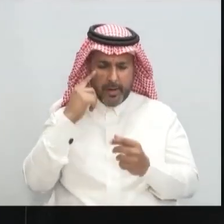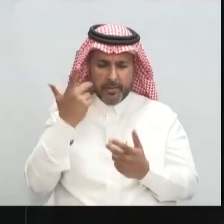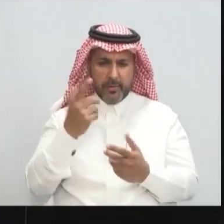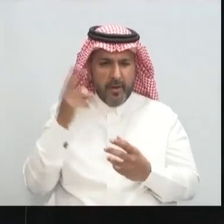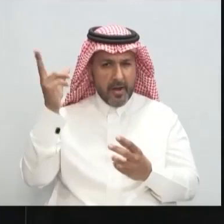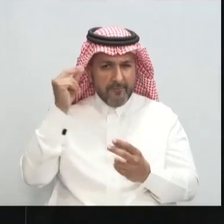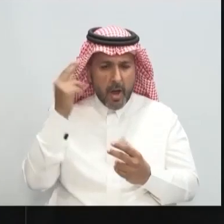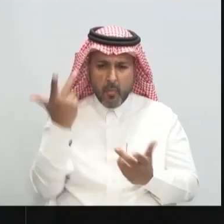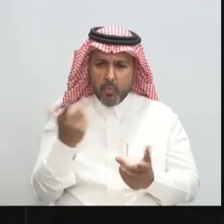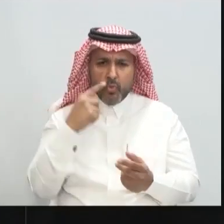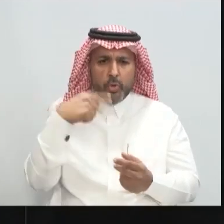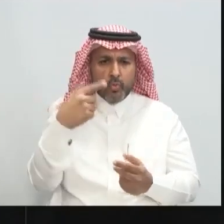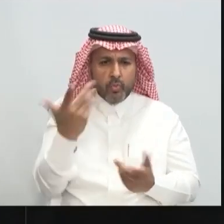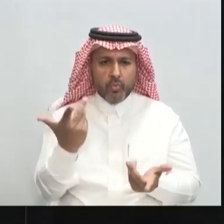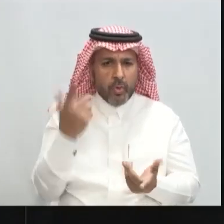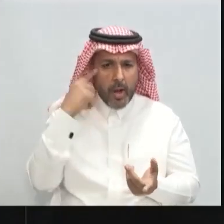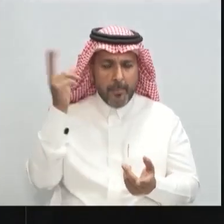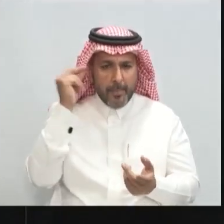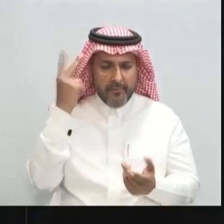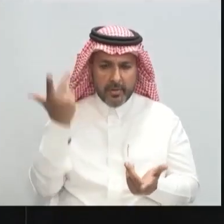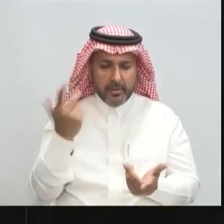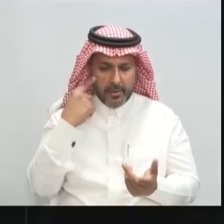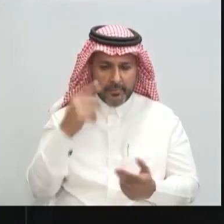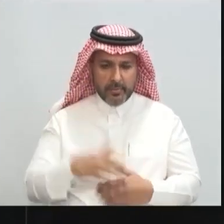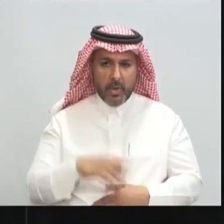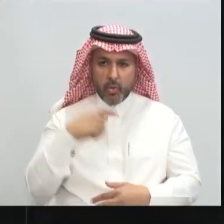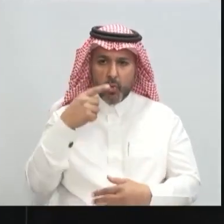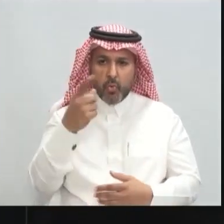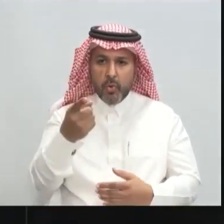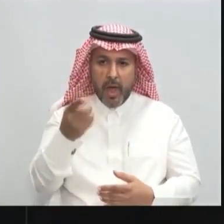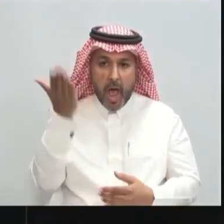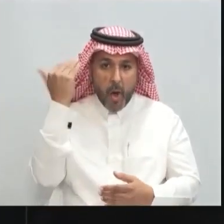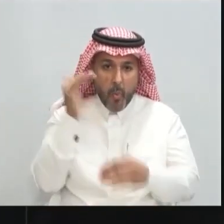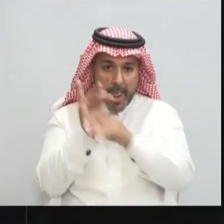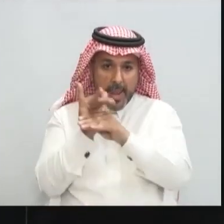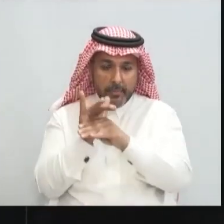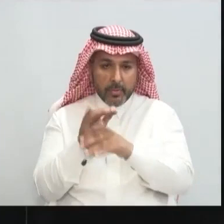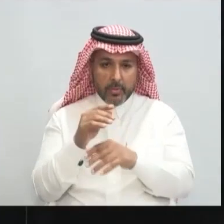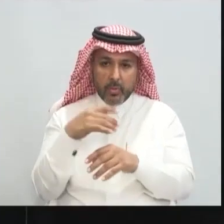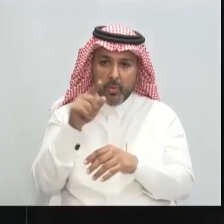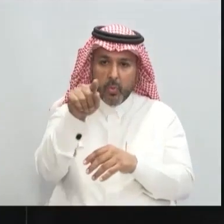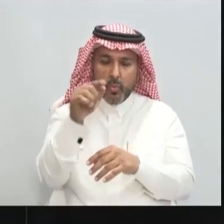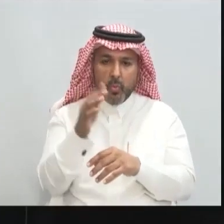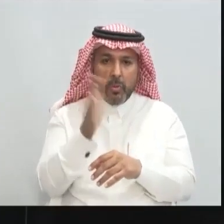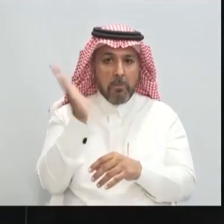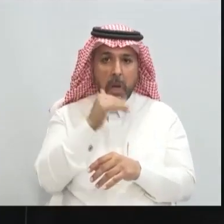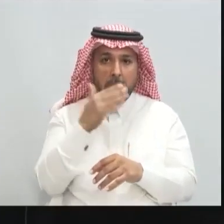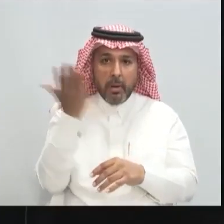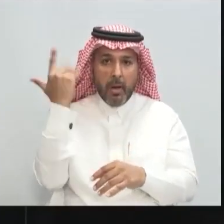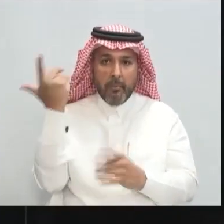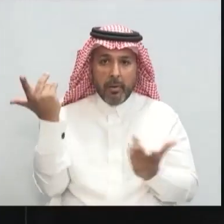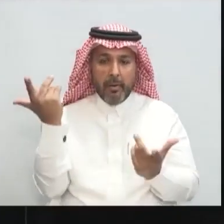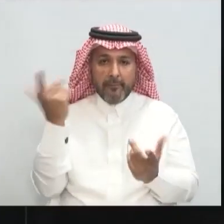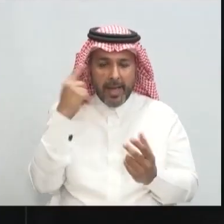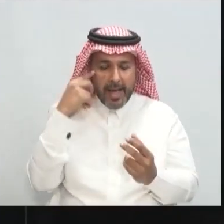السابقه ايضا انشاء قنوات تواصل رسميه لابد للمنظمه ان يكون هنالك قنوات اتصال رسميه يلجا